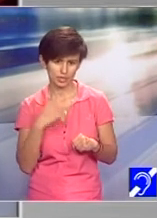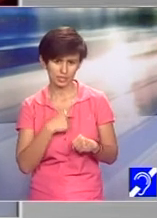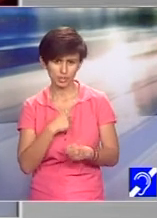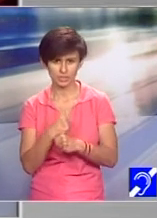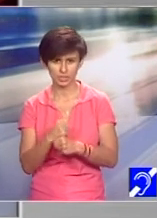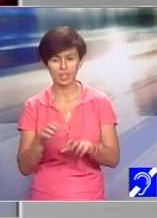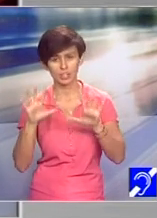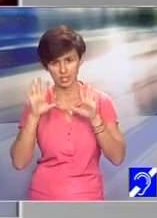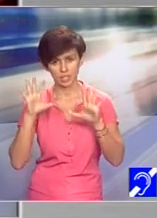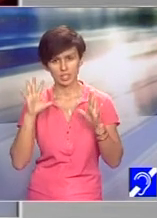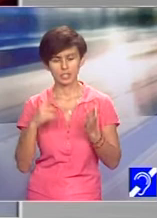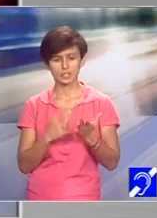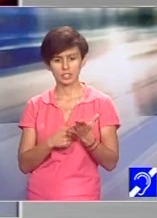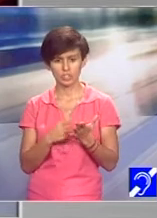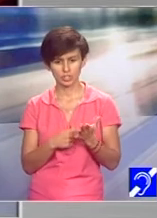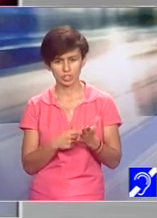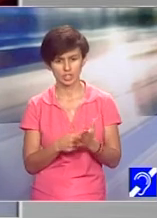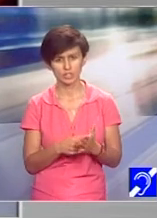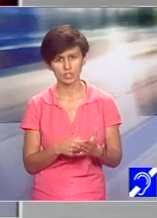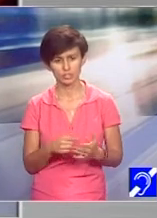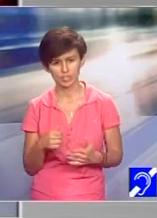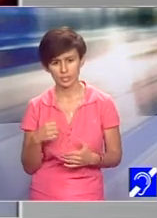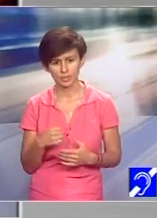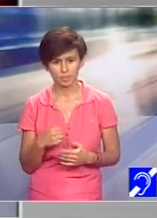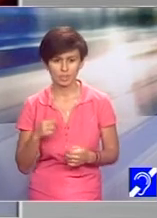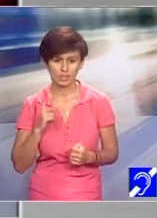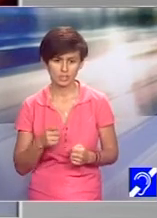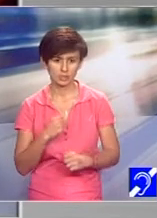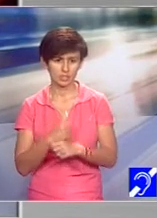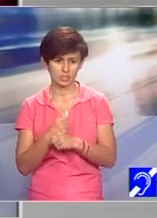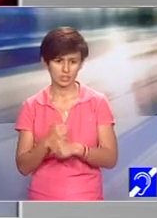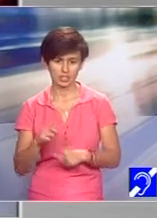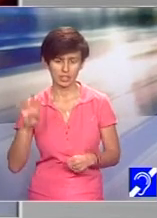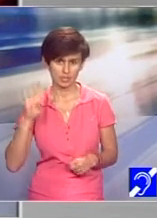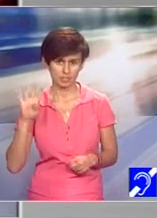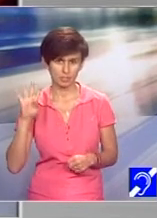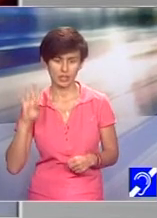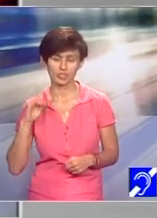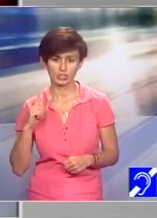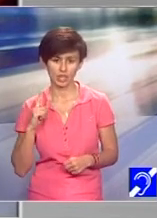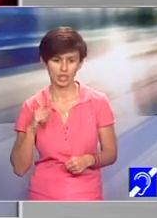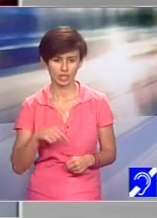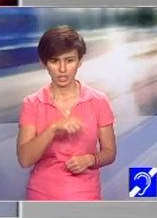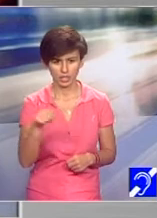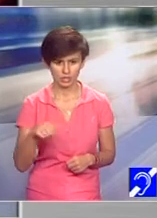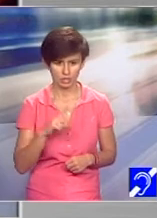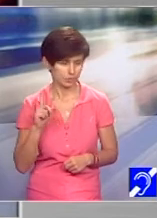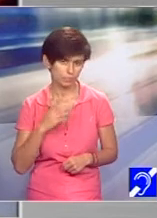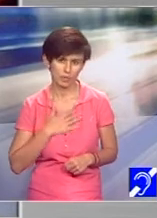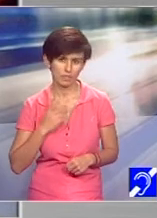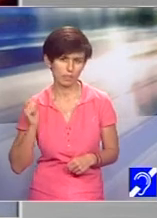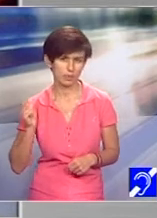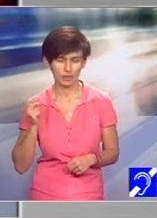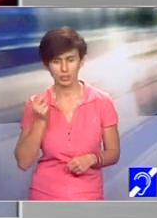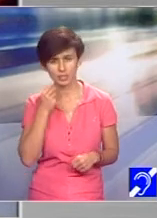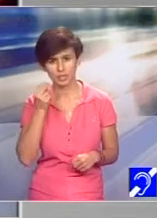da, le face, în cultură. Le face. Ar trebui să facă cam 4, să fie în așteptare. Noi nu avem pauză de masă, de exemplu. Suntem